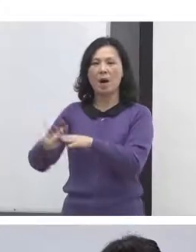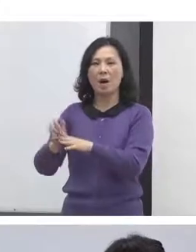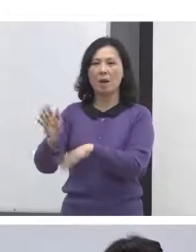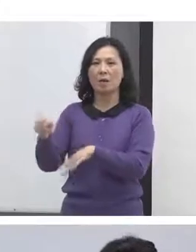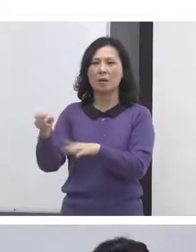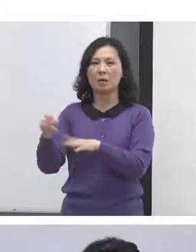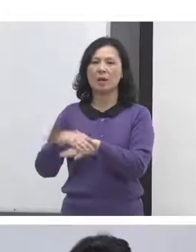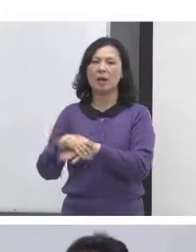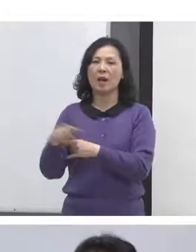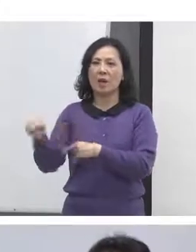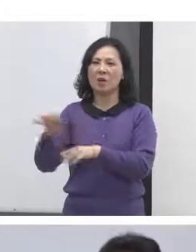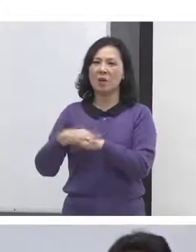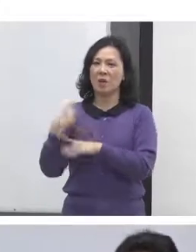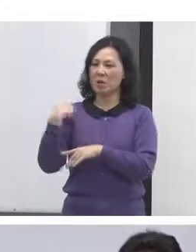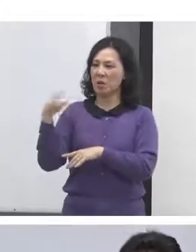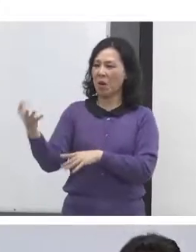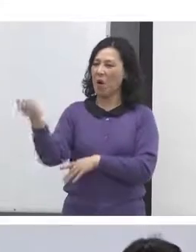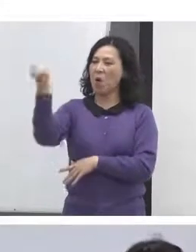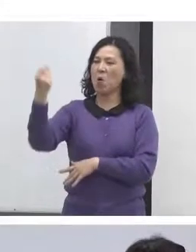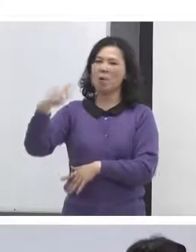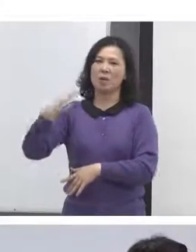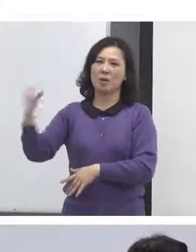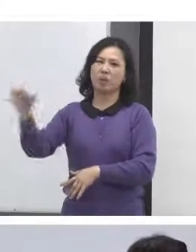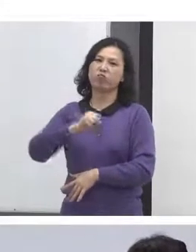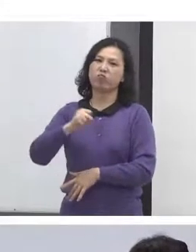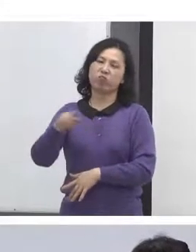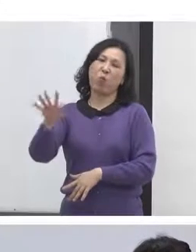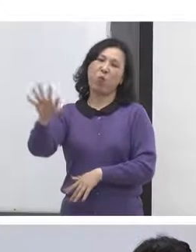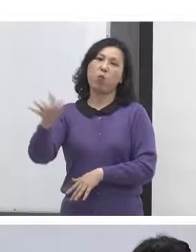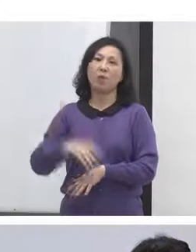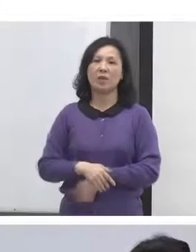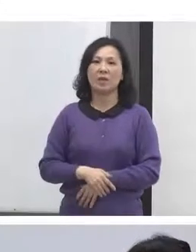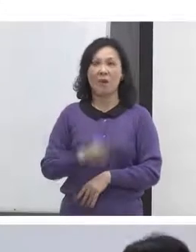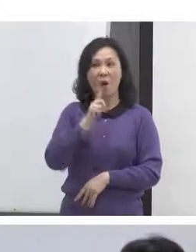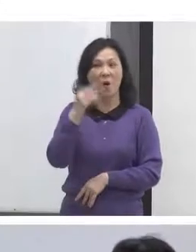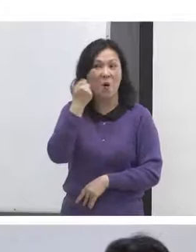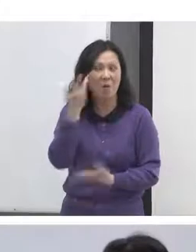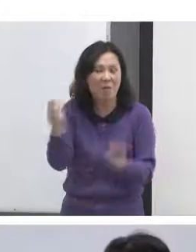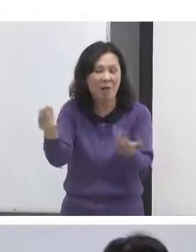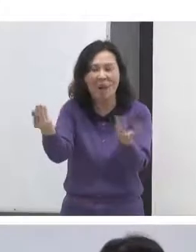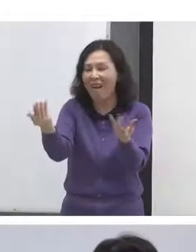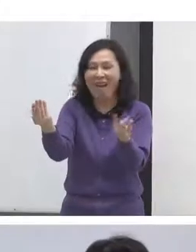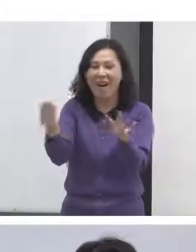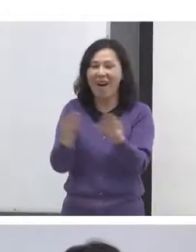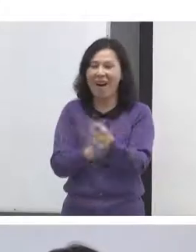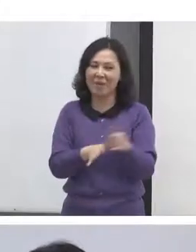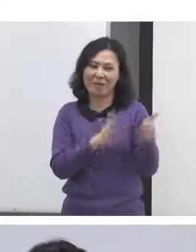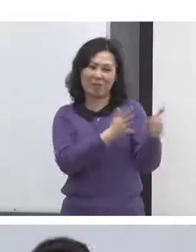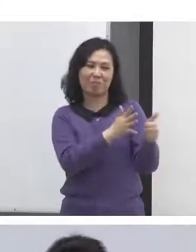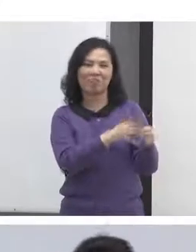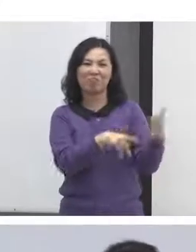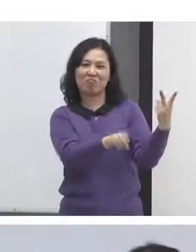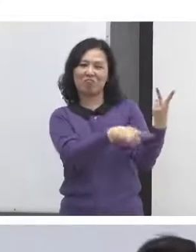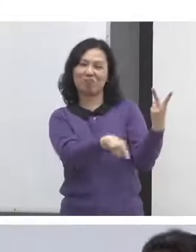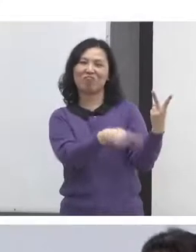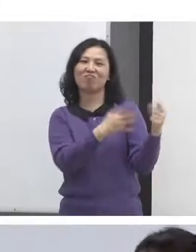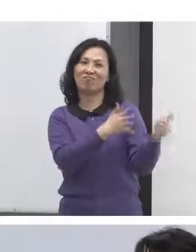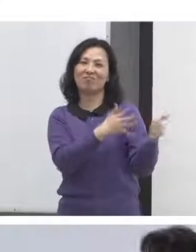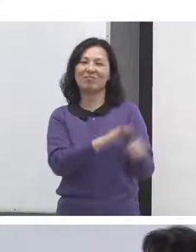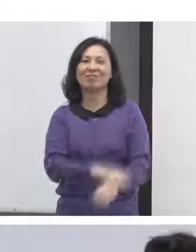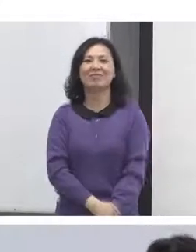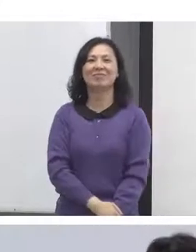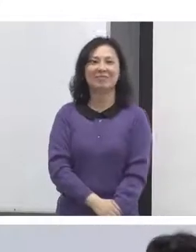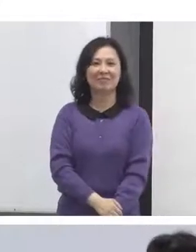收割嘛，哈。那我们要说谁？不过人家有问题就要问这两位，哈。好，那好，那最后一